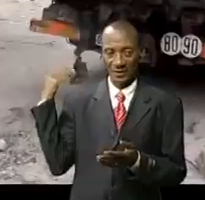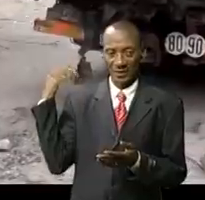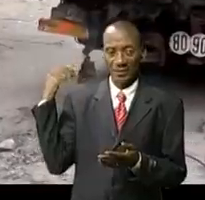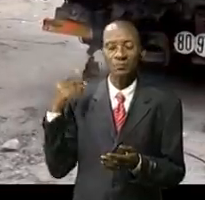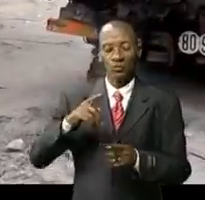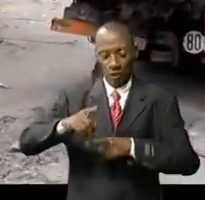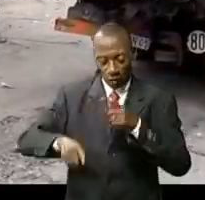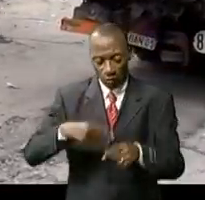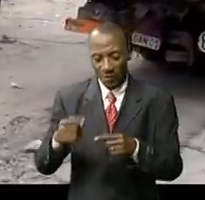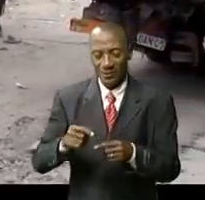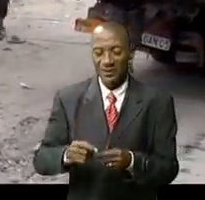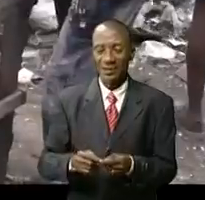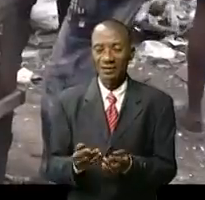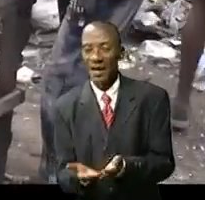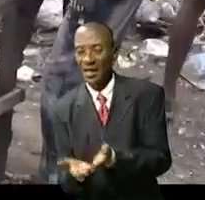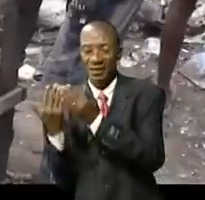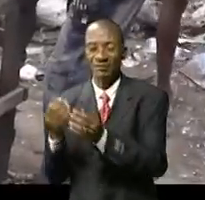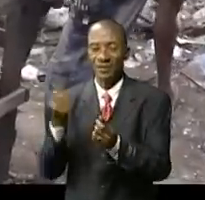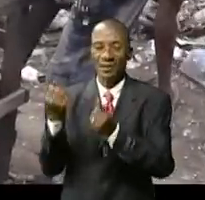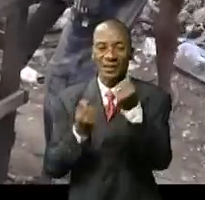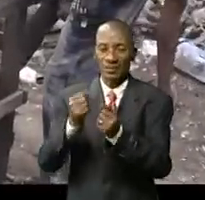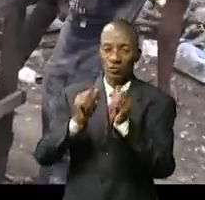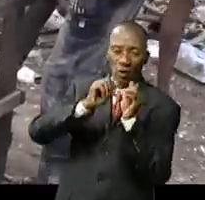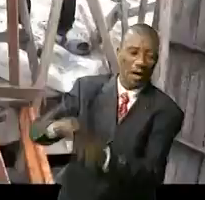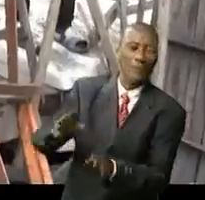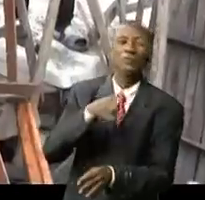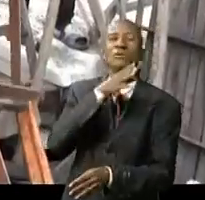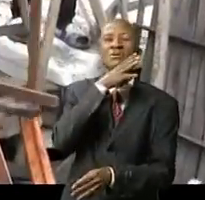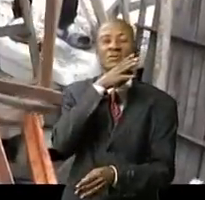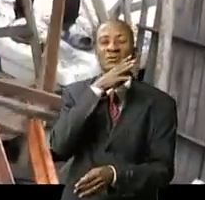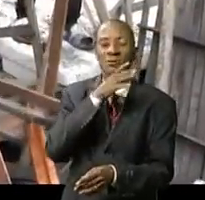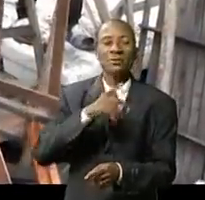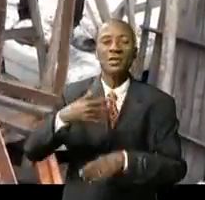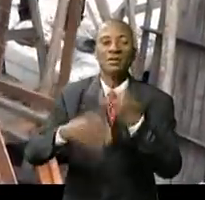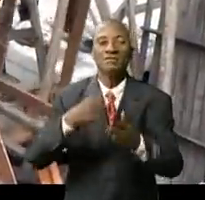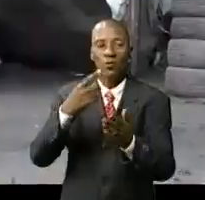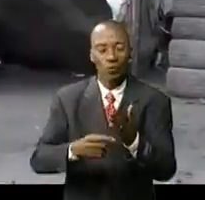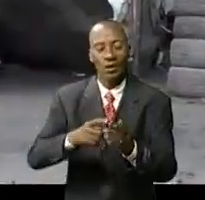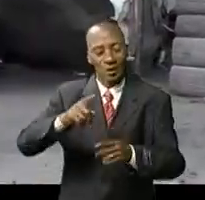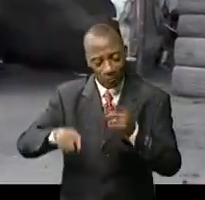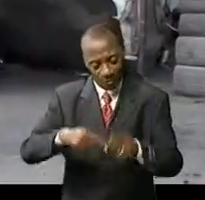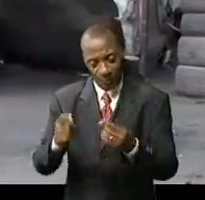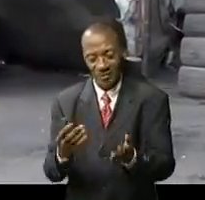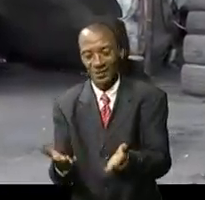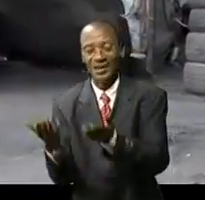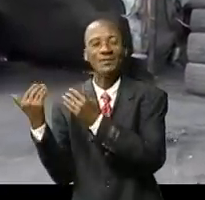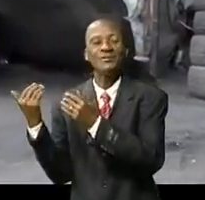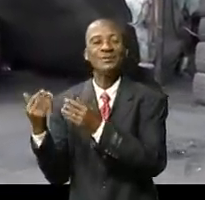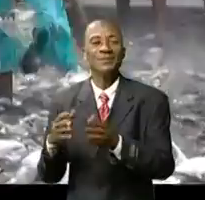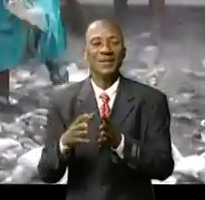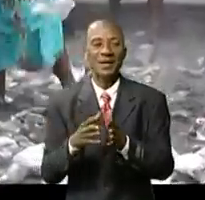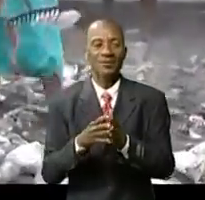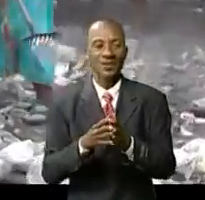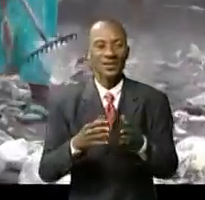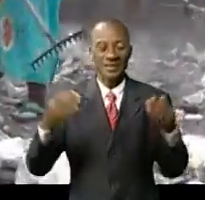abandonnés, des vendeurs et des kiosques sur les artères principales de la municipalité et au commissariat de la police nationale congolaise dans le cadre